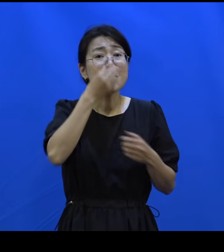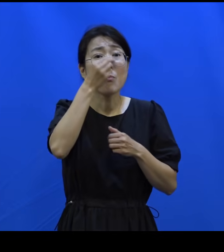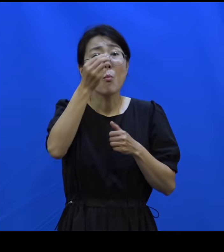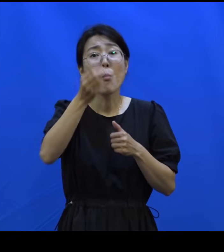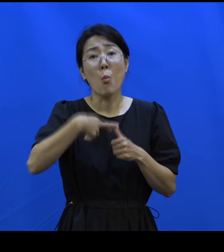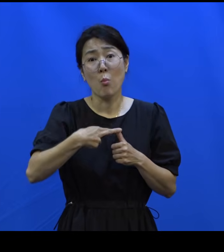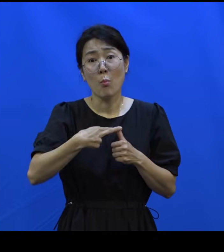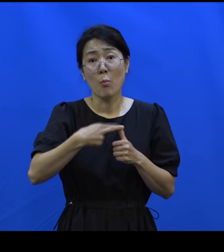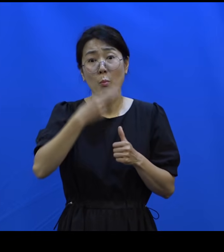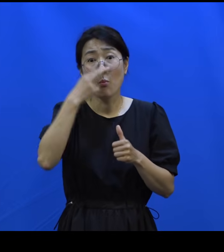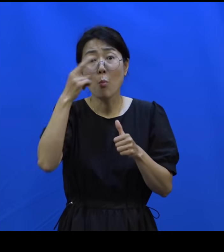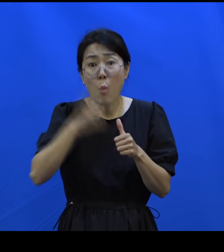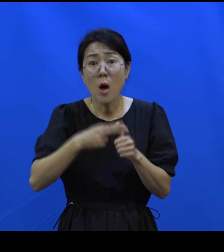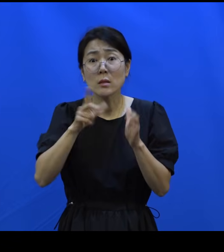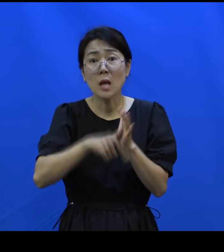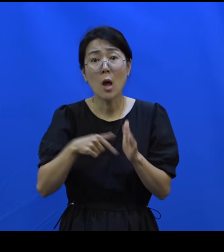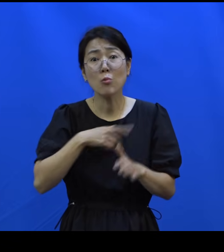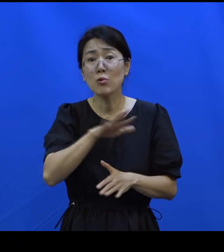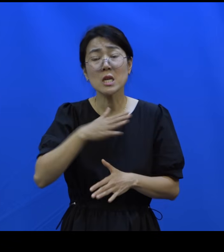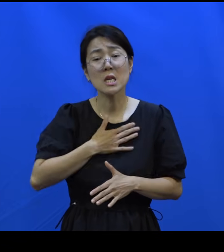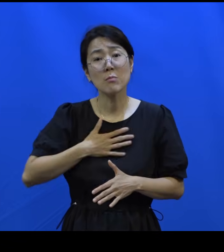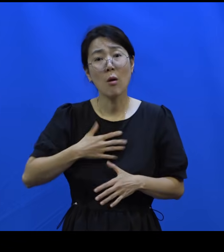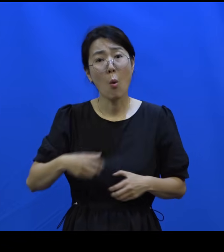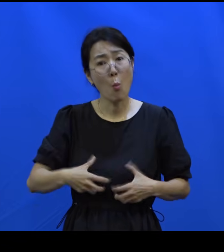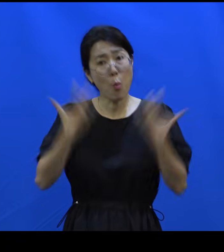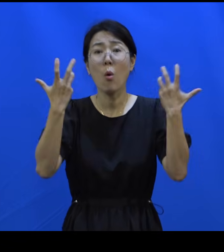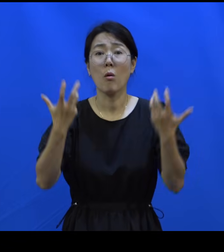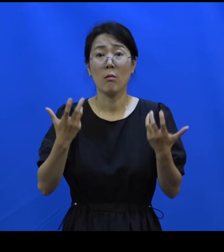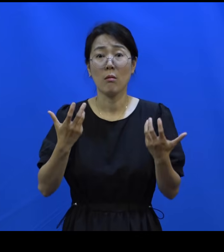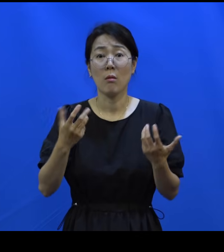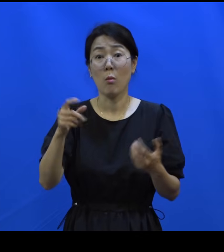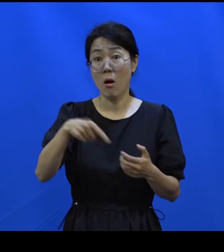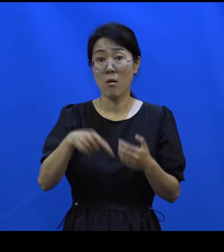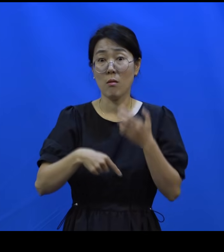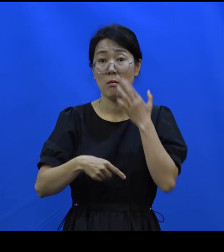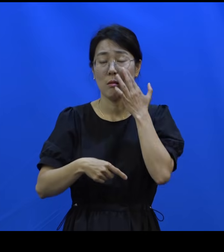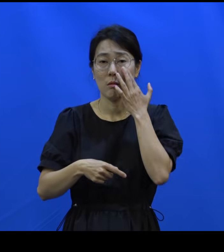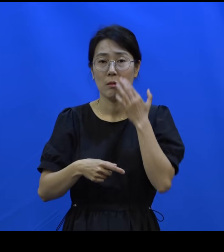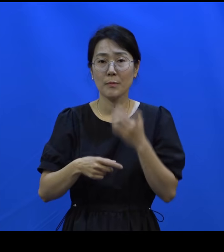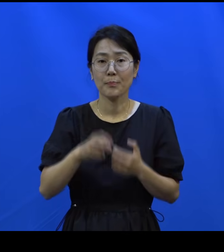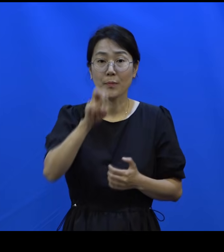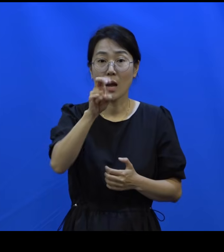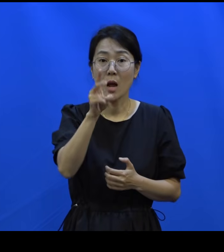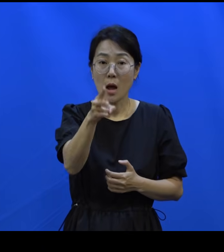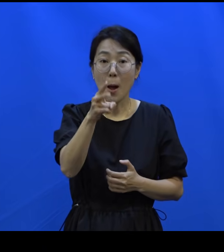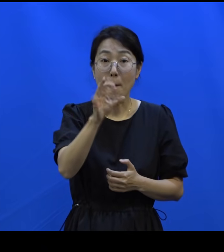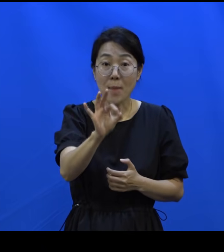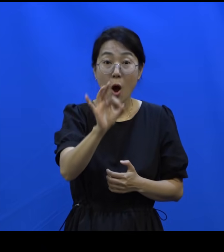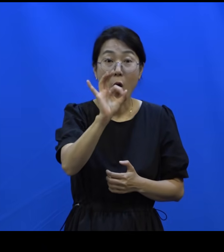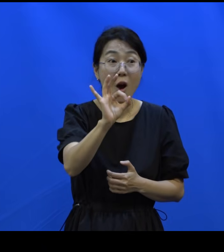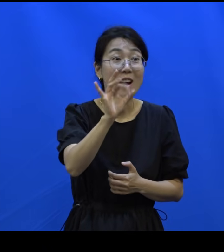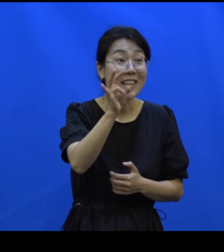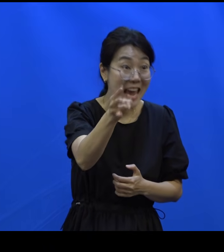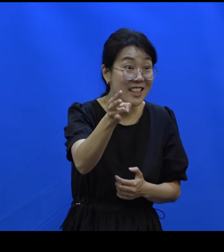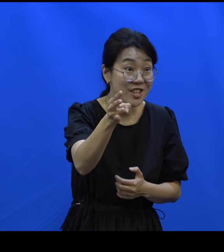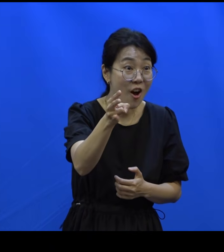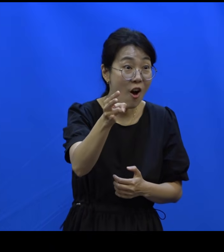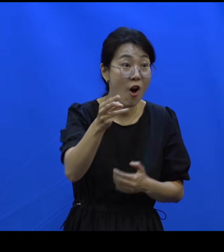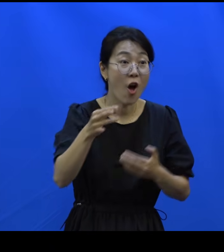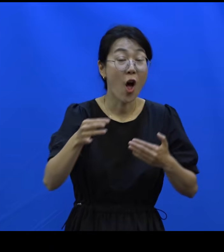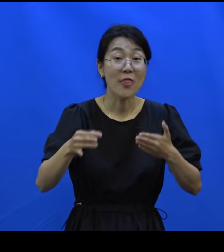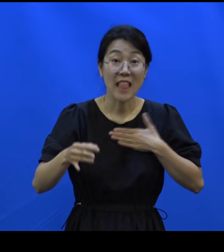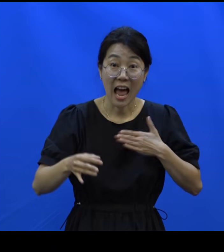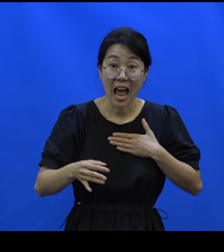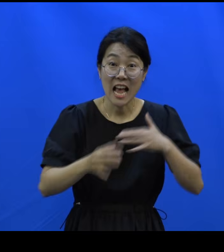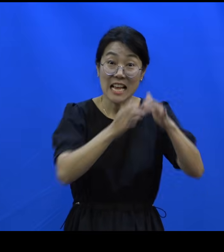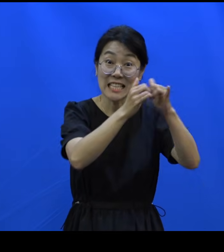존재가 아니라는 걸 기억해야 합니다. 우리의 명예는 그리스도 안에서 정해진 것이기 때문에 하나님의 자녀의 신분은